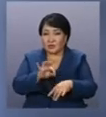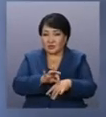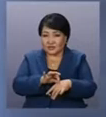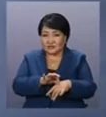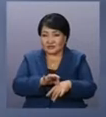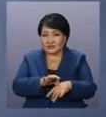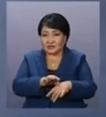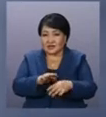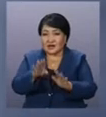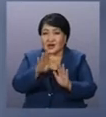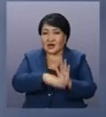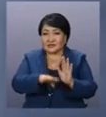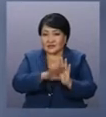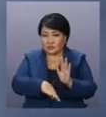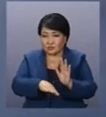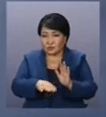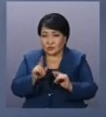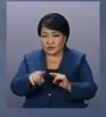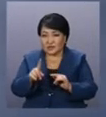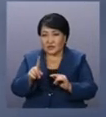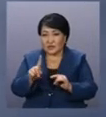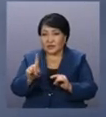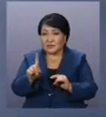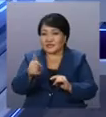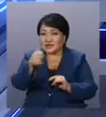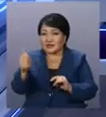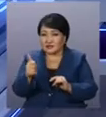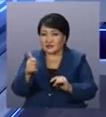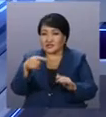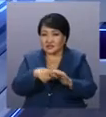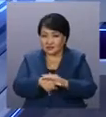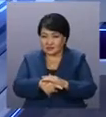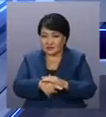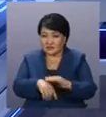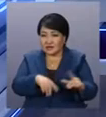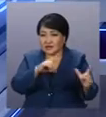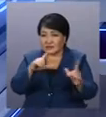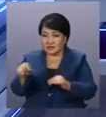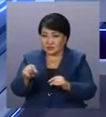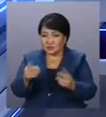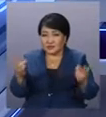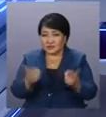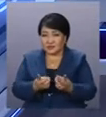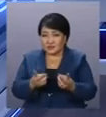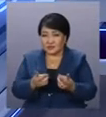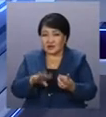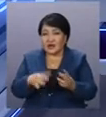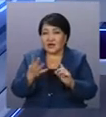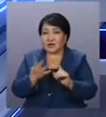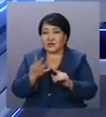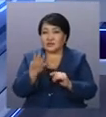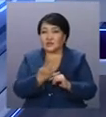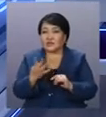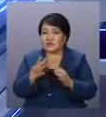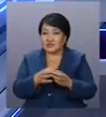Оған бір сағат ішінде, 60 минут ішінде жетуіміз керек. Бізде жаңағы төртінші санатты ауруларға